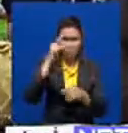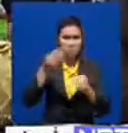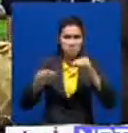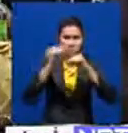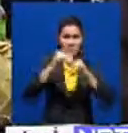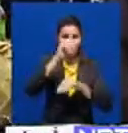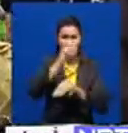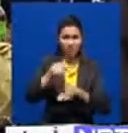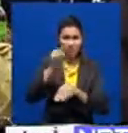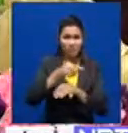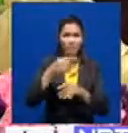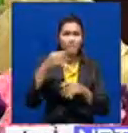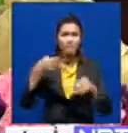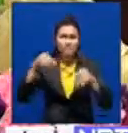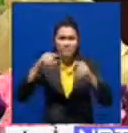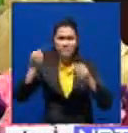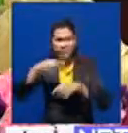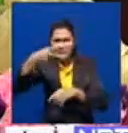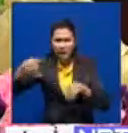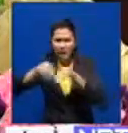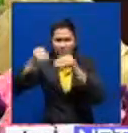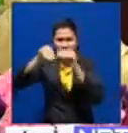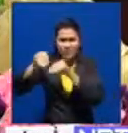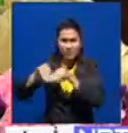าอังกฤษและภาษาเพื่อนบ้านและช่วยเ